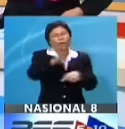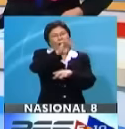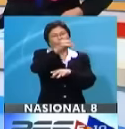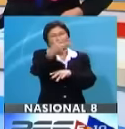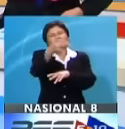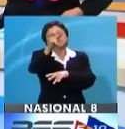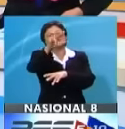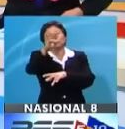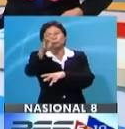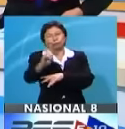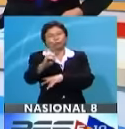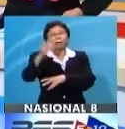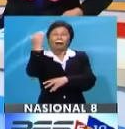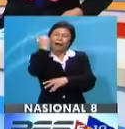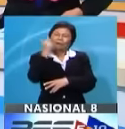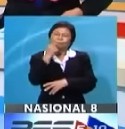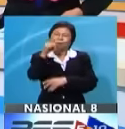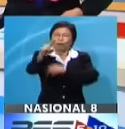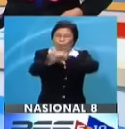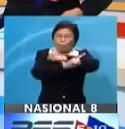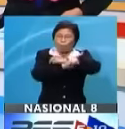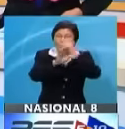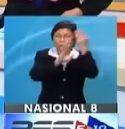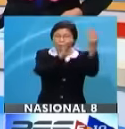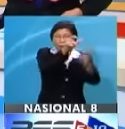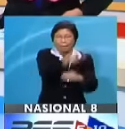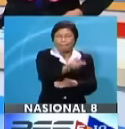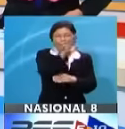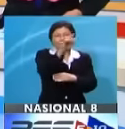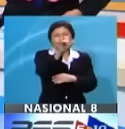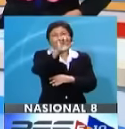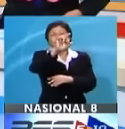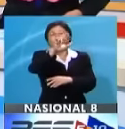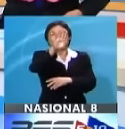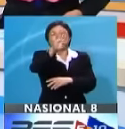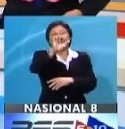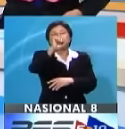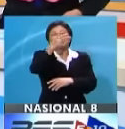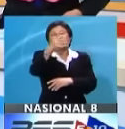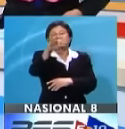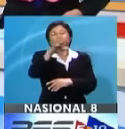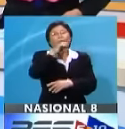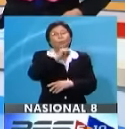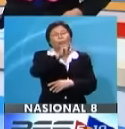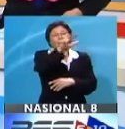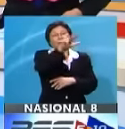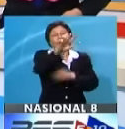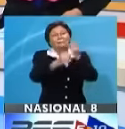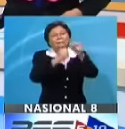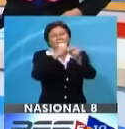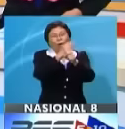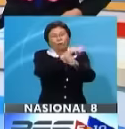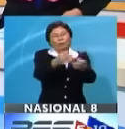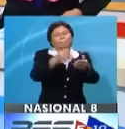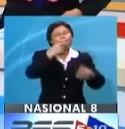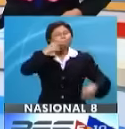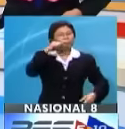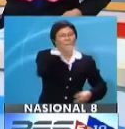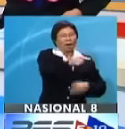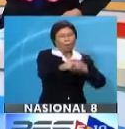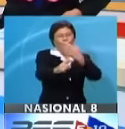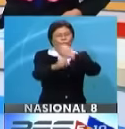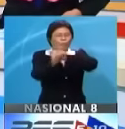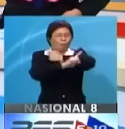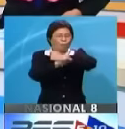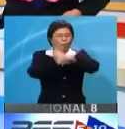Hakim Nur Sharida Awang menjatuhkan hukuman itu terhadap Bashir Ahmad Maula Sahul Hamid 34 tahun dan memerintahkannya menjalani